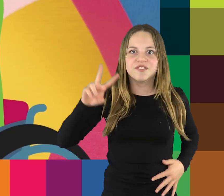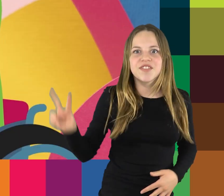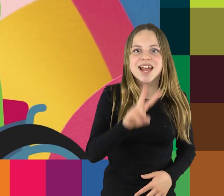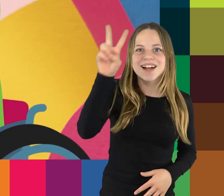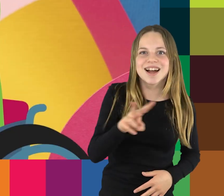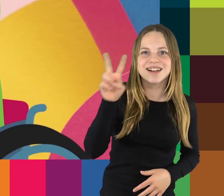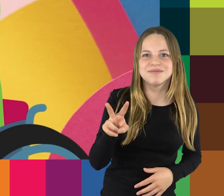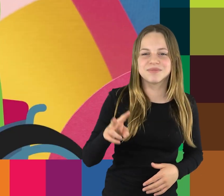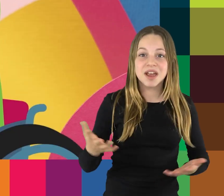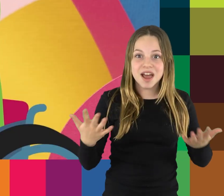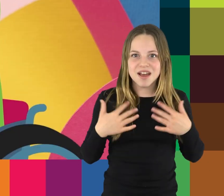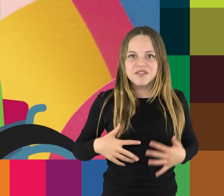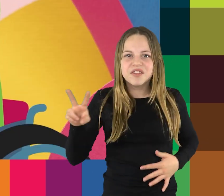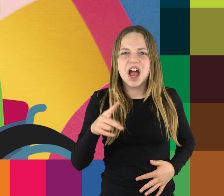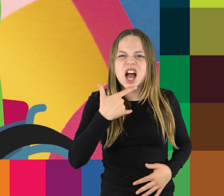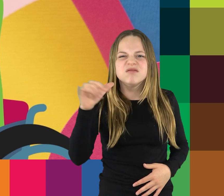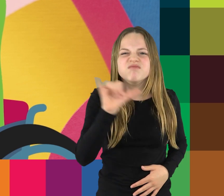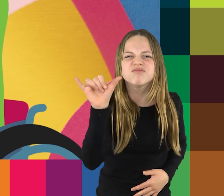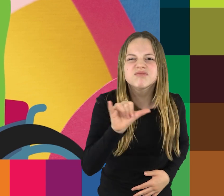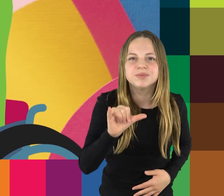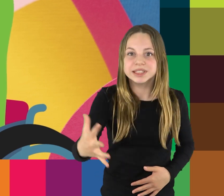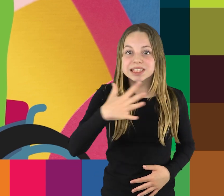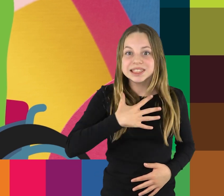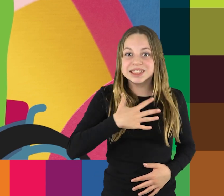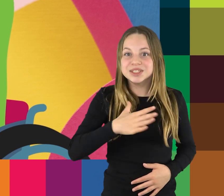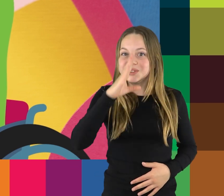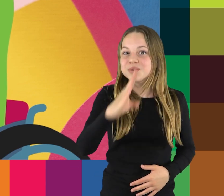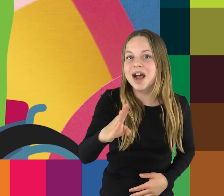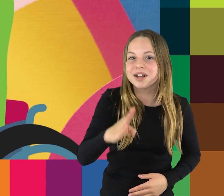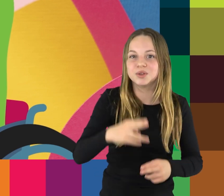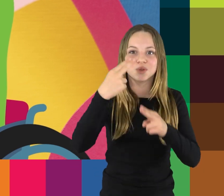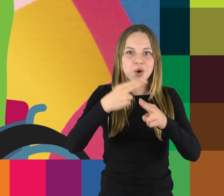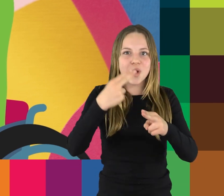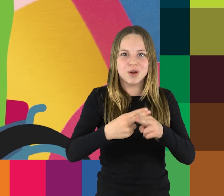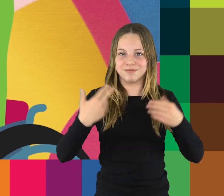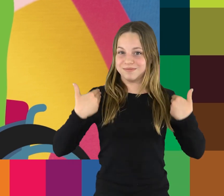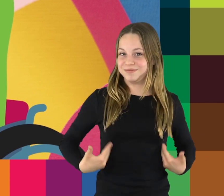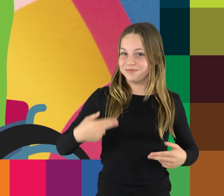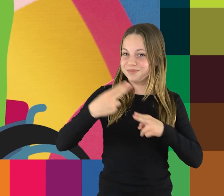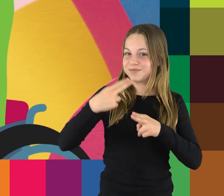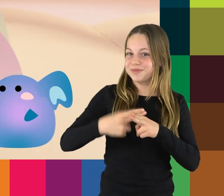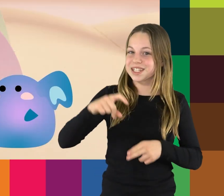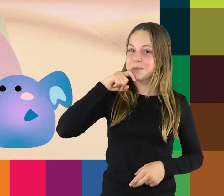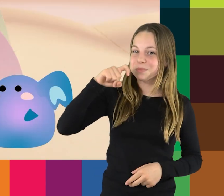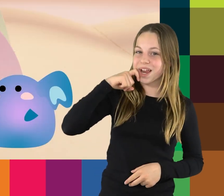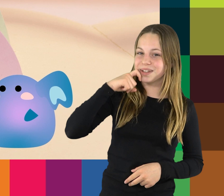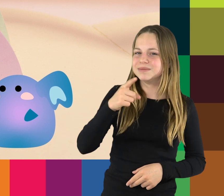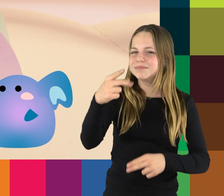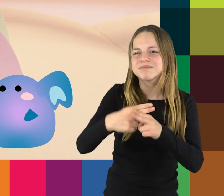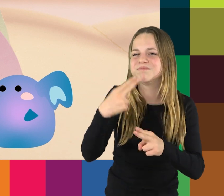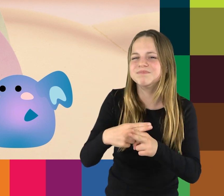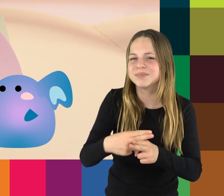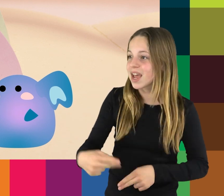L'image verte veut dire que les enfants ont le droit d'avoir un nom. Mon nom, c'est Lipa. Et toi, comment tu t'appelles?